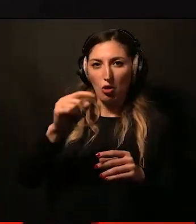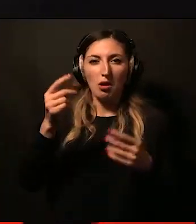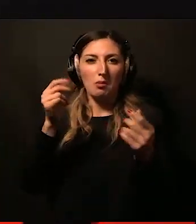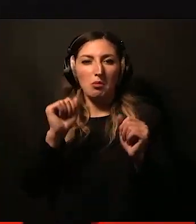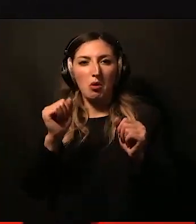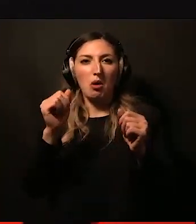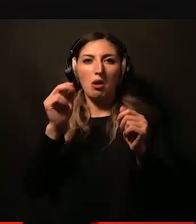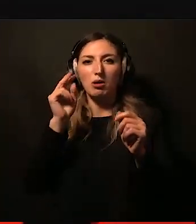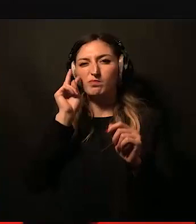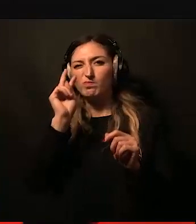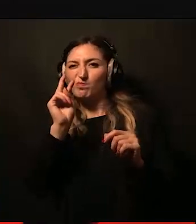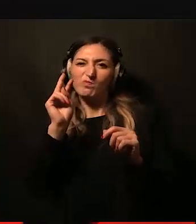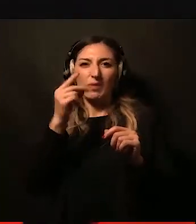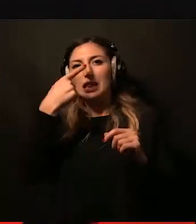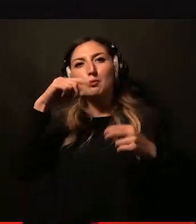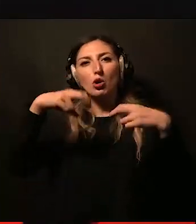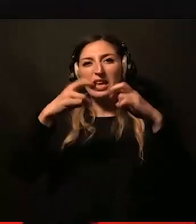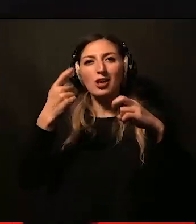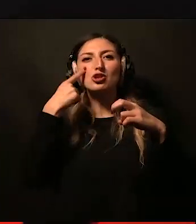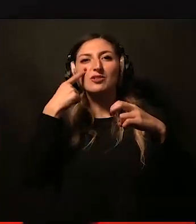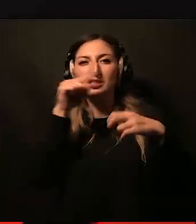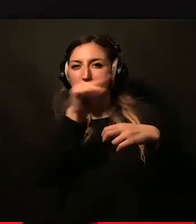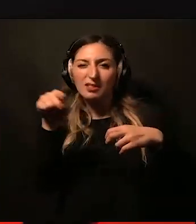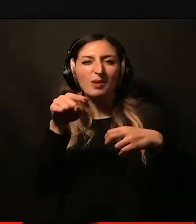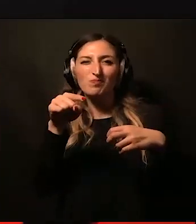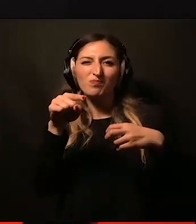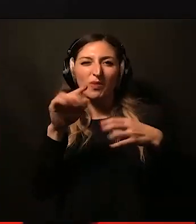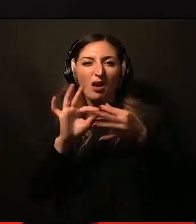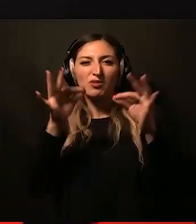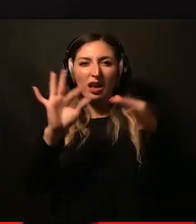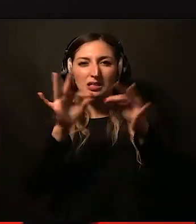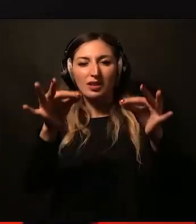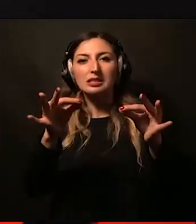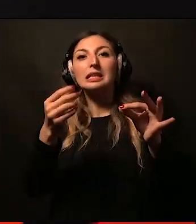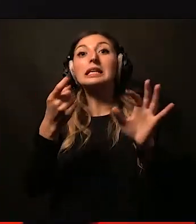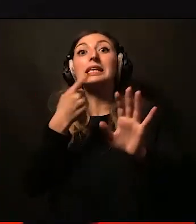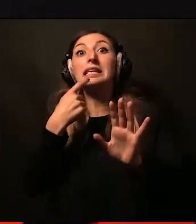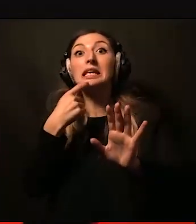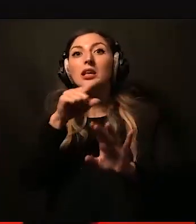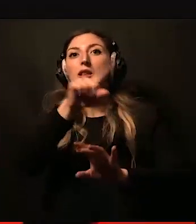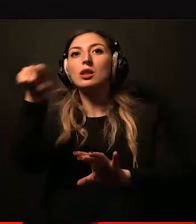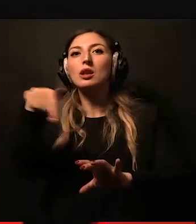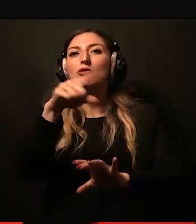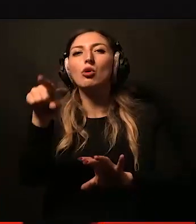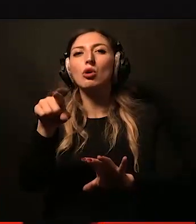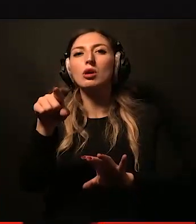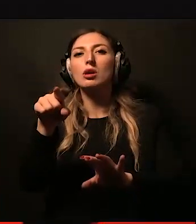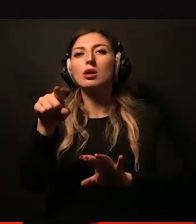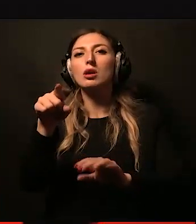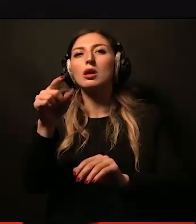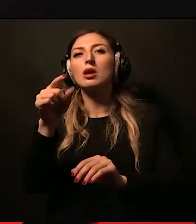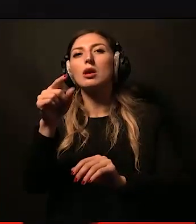sentenze condanne Mi hanno offerto gentilmente concessioni Quante si sono fermate un secondo